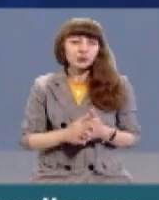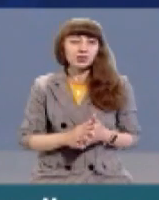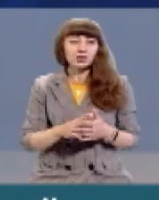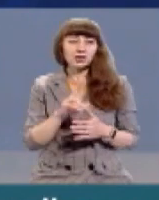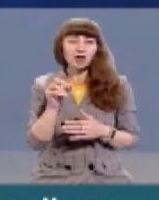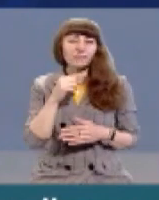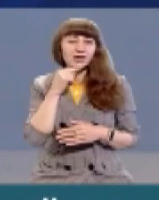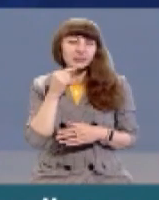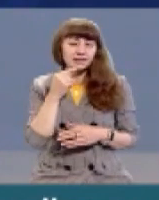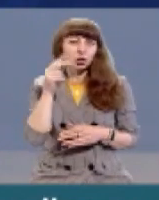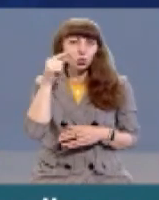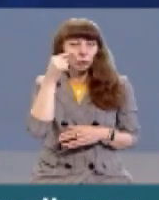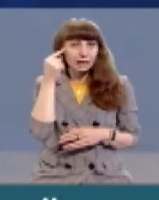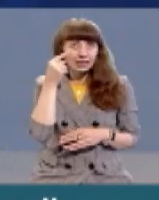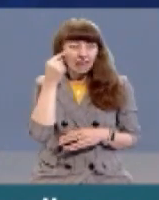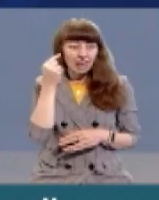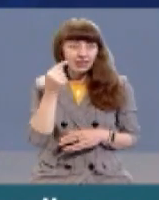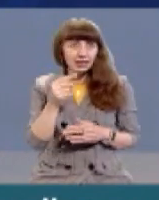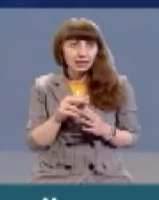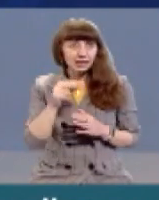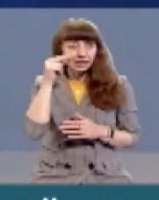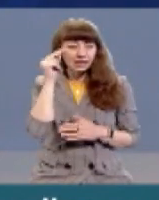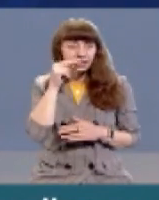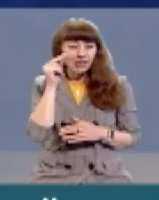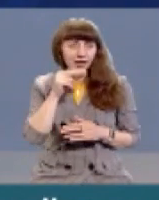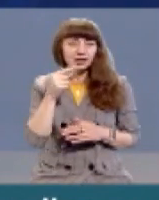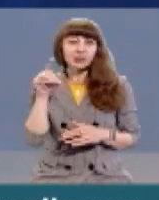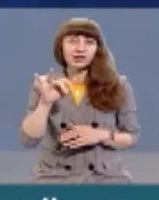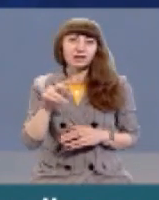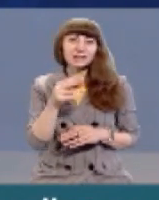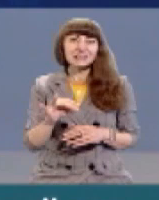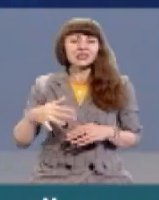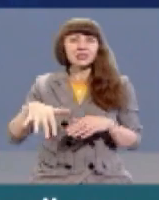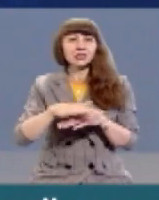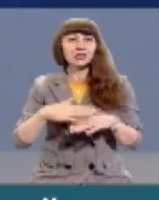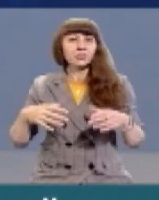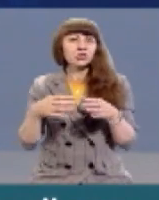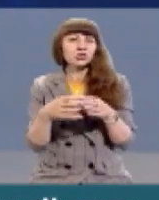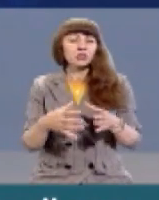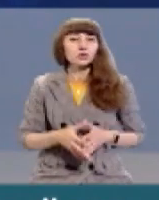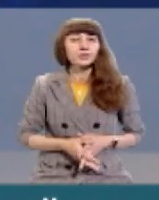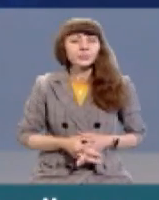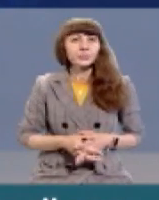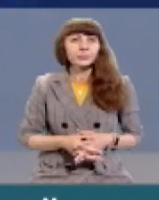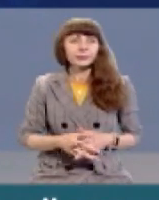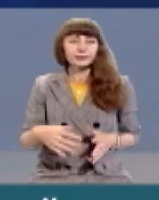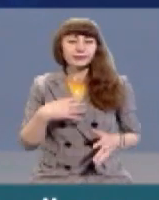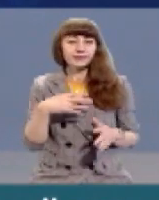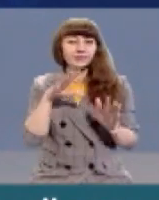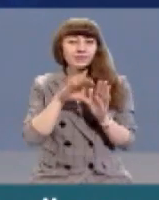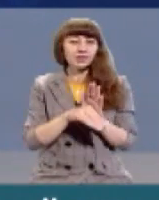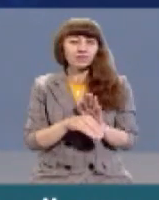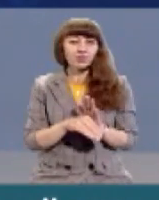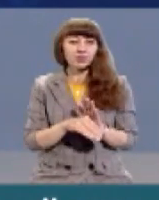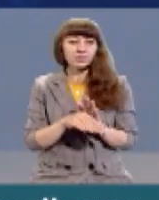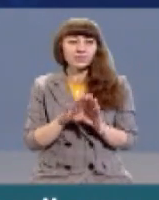в Российскую Федерацию, в Китай, также и в Евразийский экономический союз. Значимый вклад в продовольственную